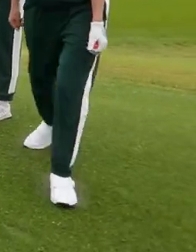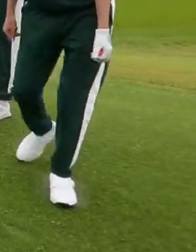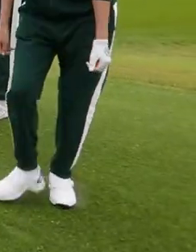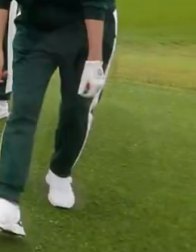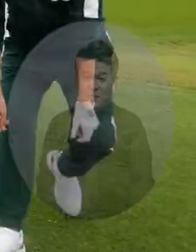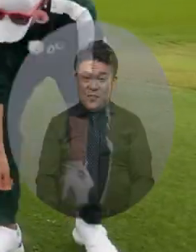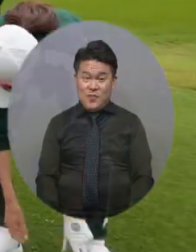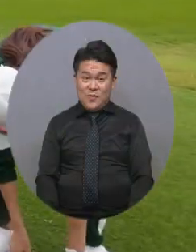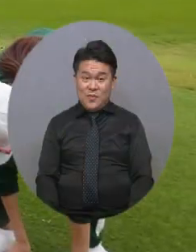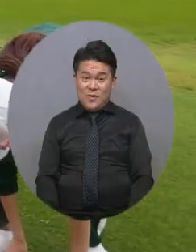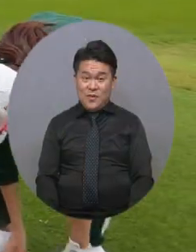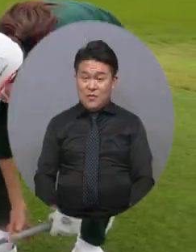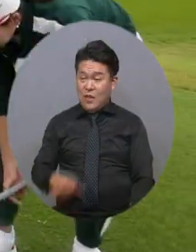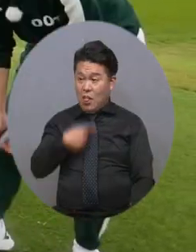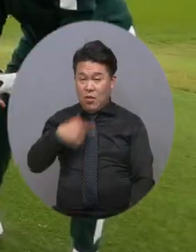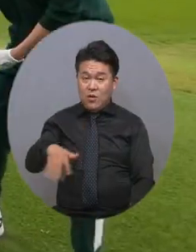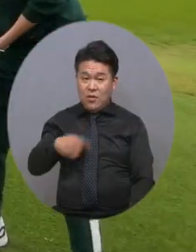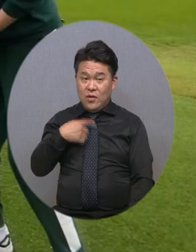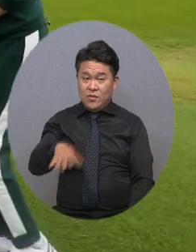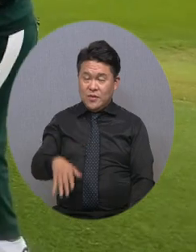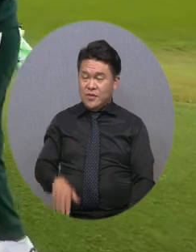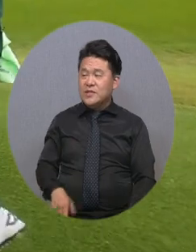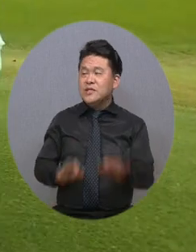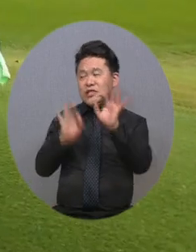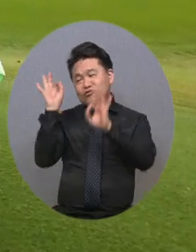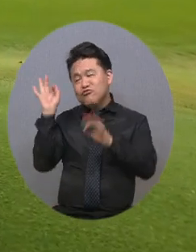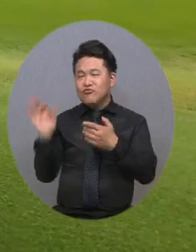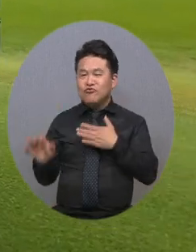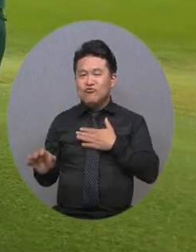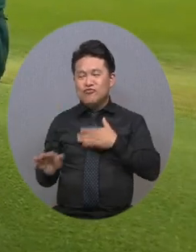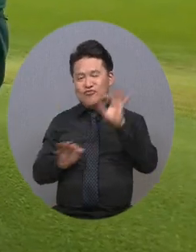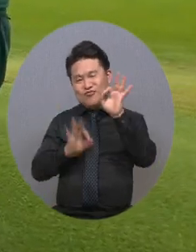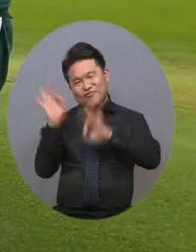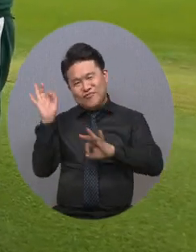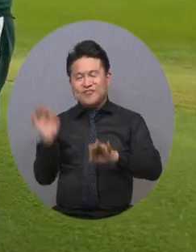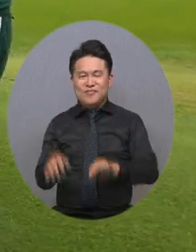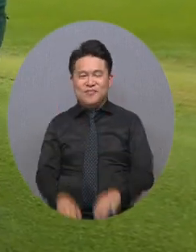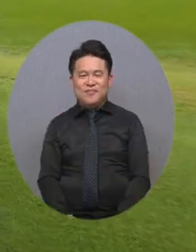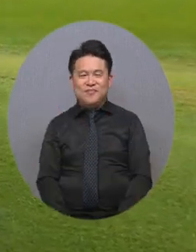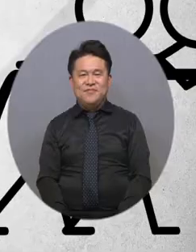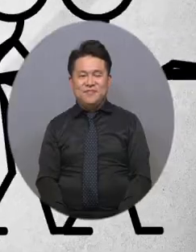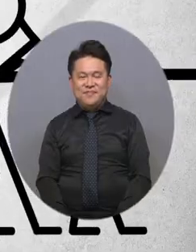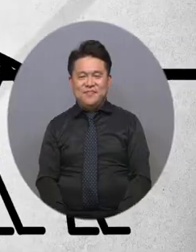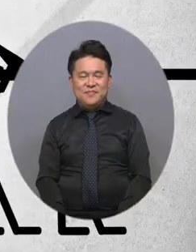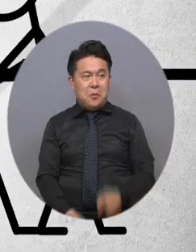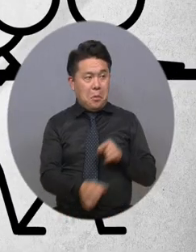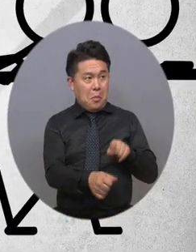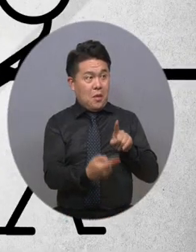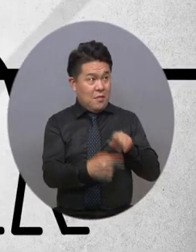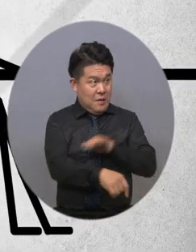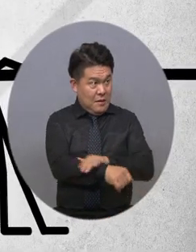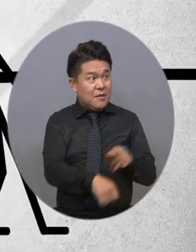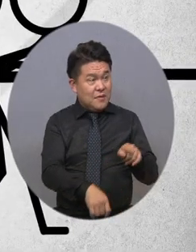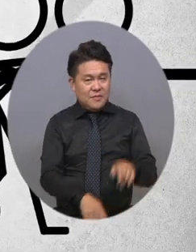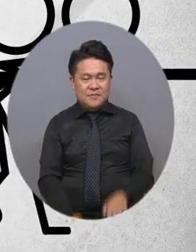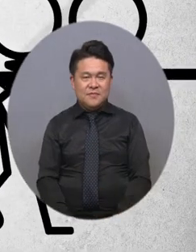안 그랬어요. 잘못, 잘해. 잘못 나갔어. 잘해. 잘못, 잘못 나갔습니다.